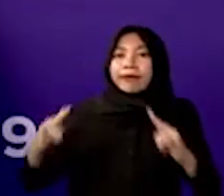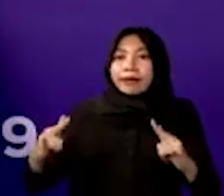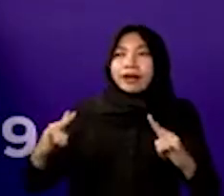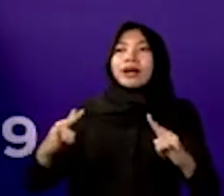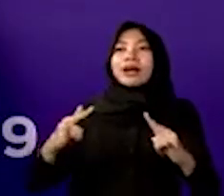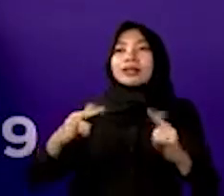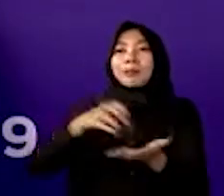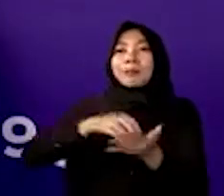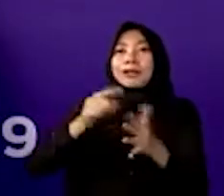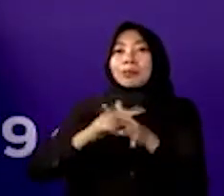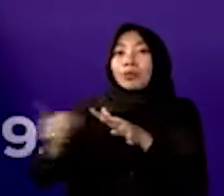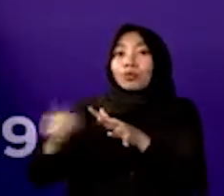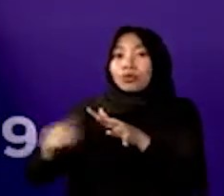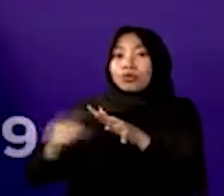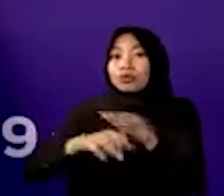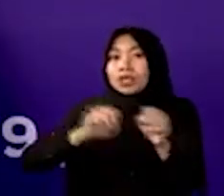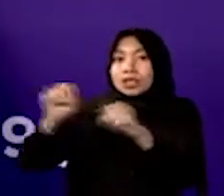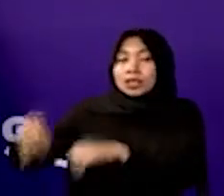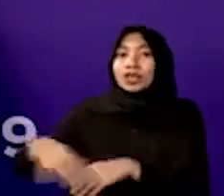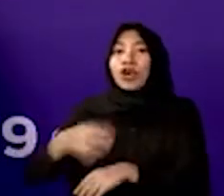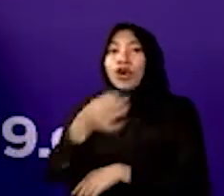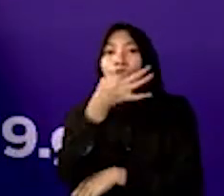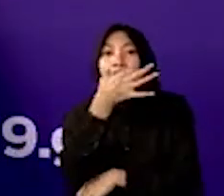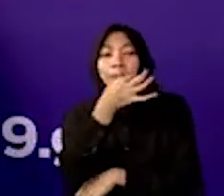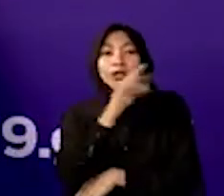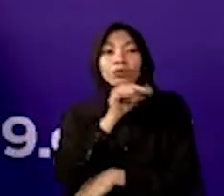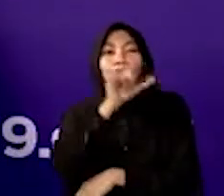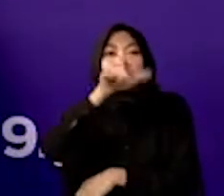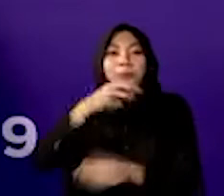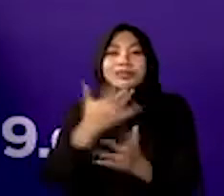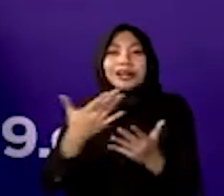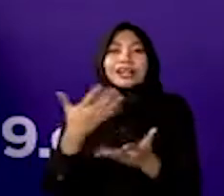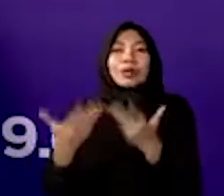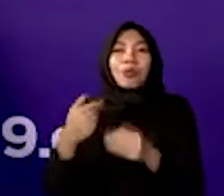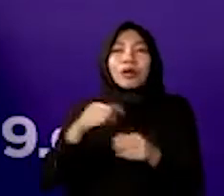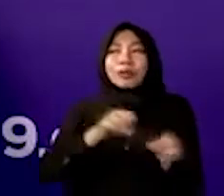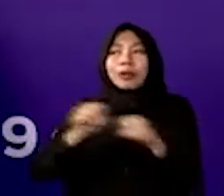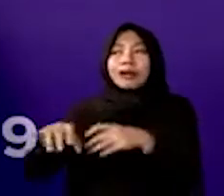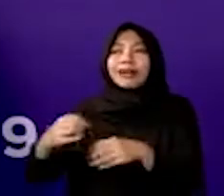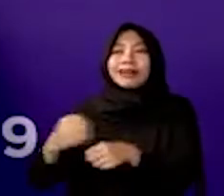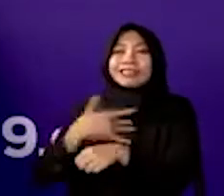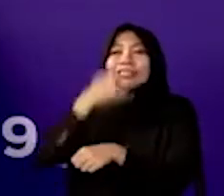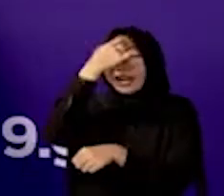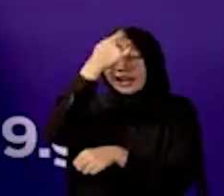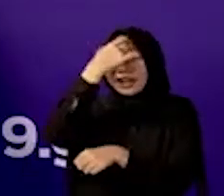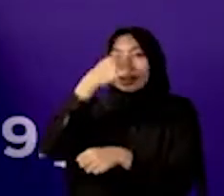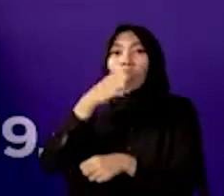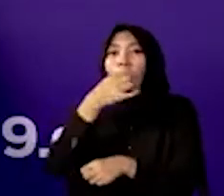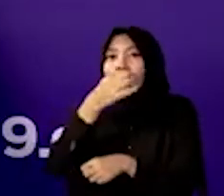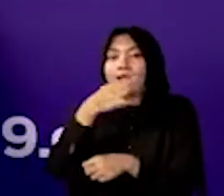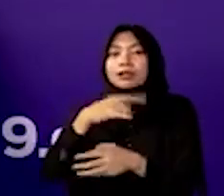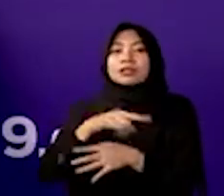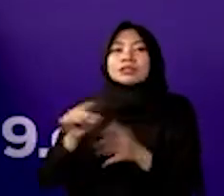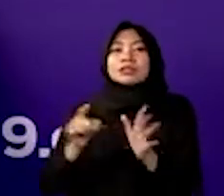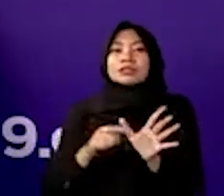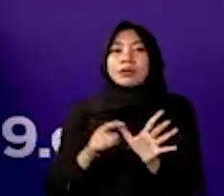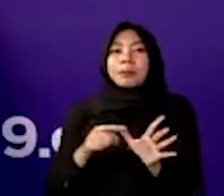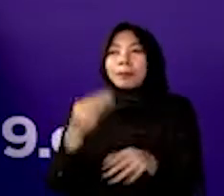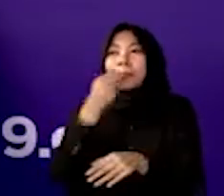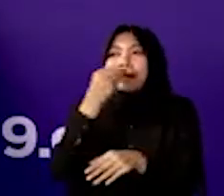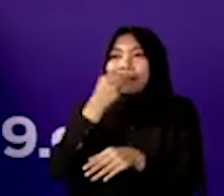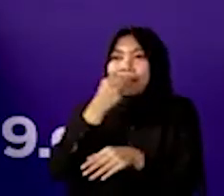tempat pengungsian kemudian obat-obatan bagi masyarakat yang mungkin akan terdampak kemudian juga ee